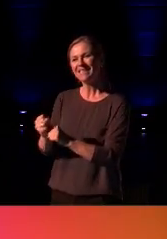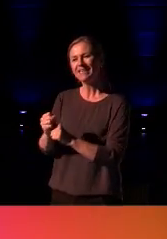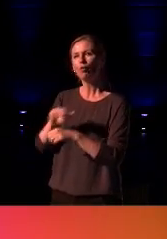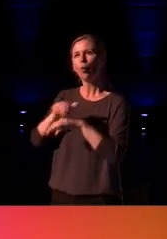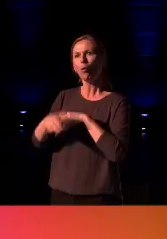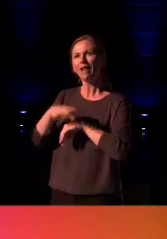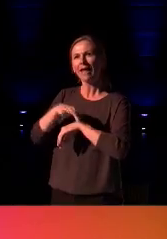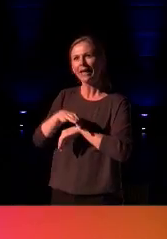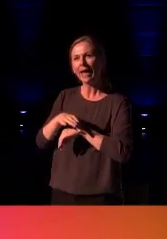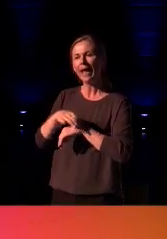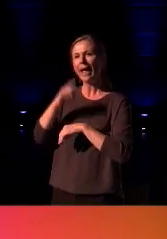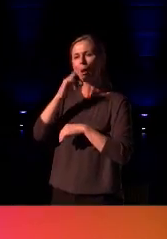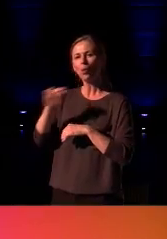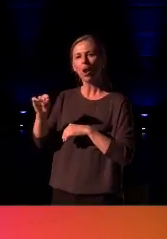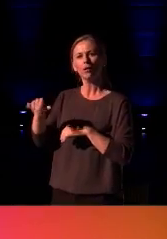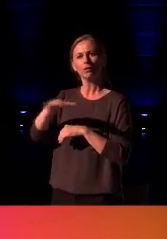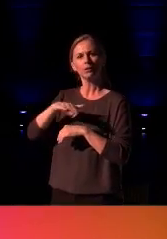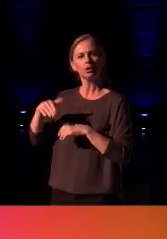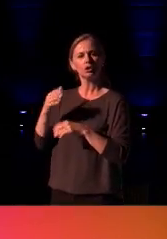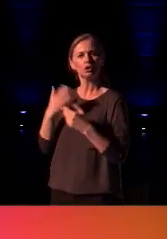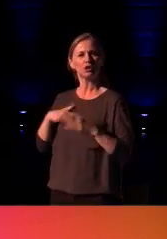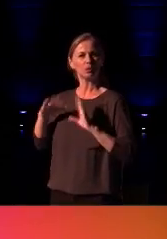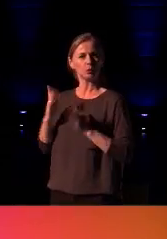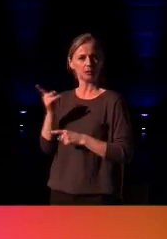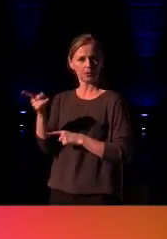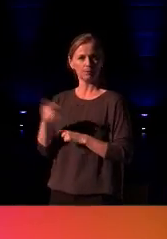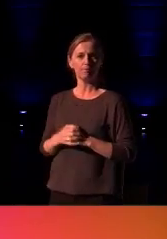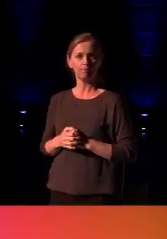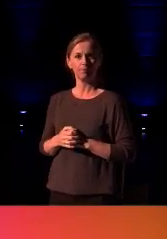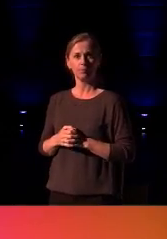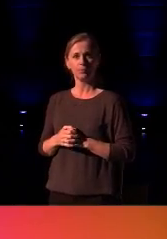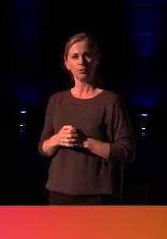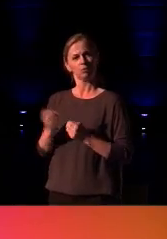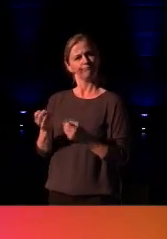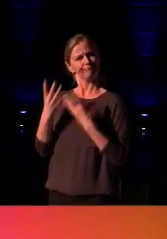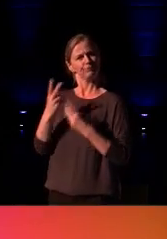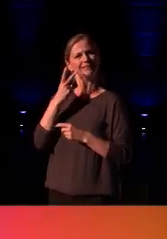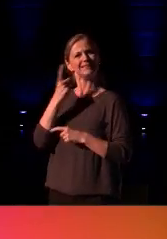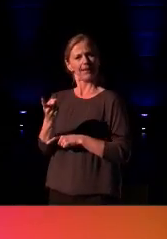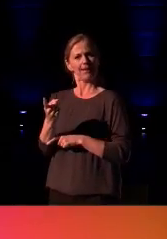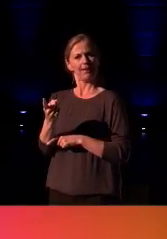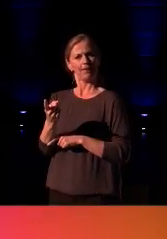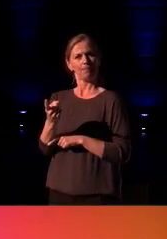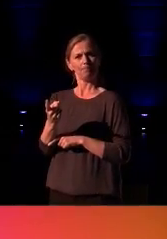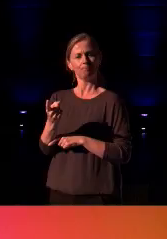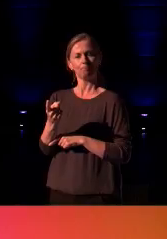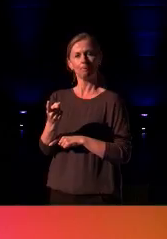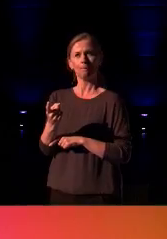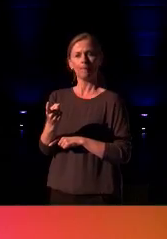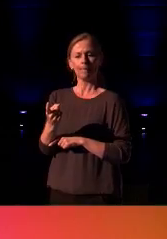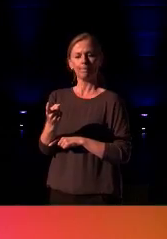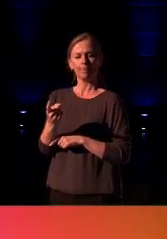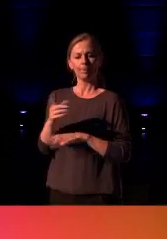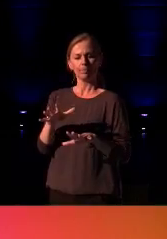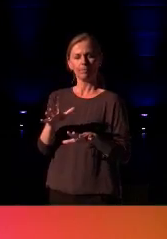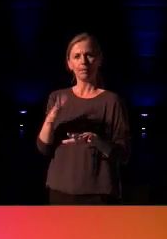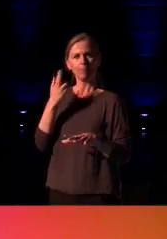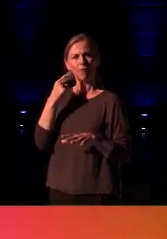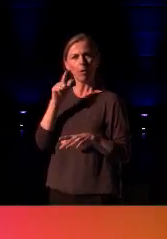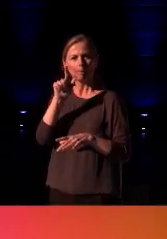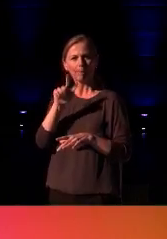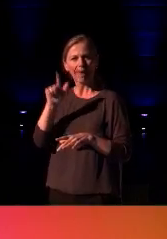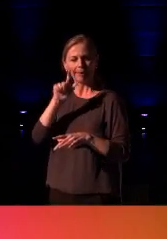intensivoverlege på Haukeland sykehus. Og hvis dere ser på den, så det sånn at, skal vi se om vi har en som peker,